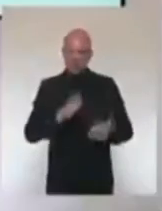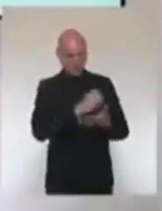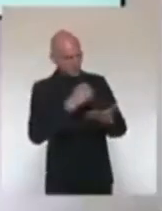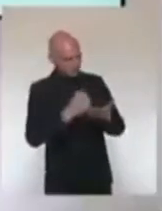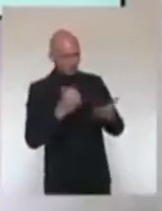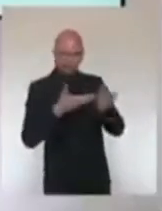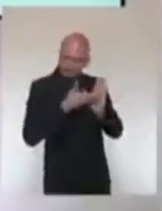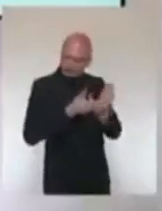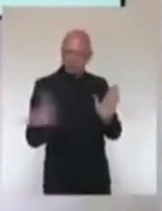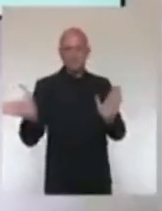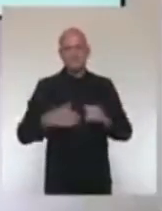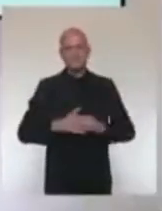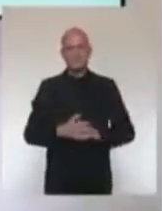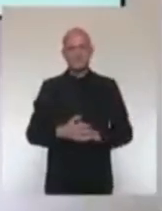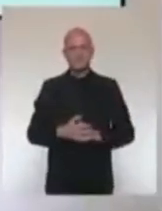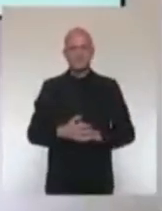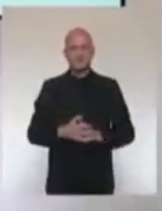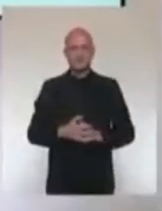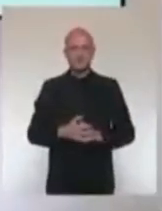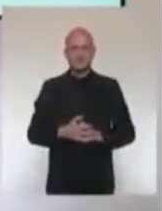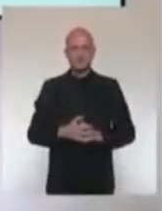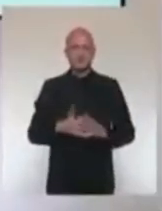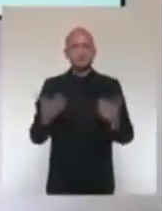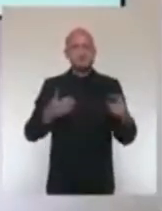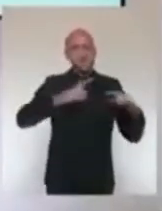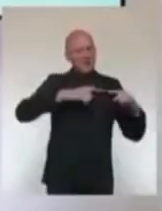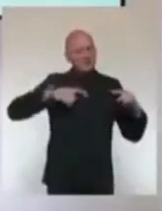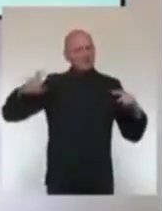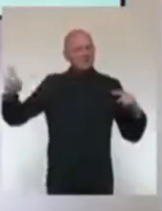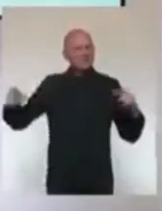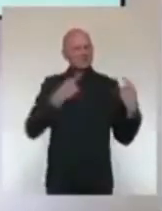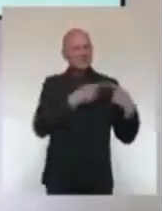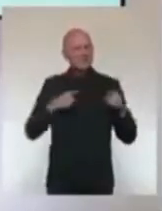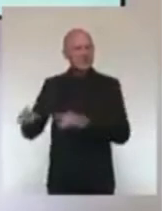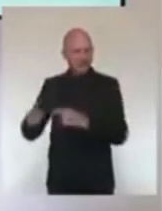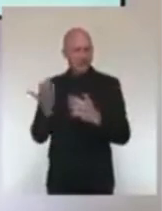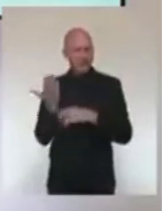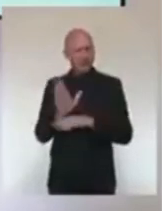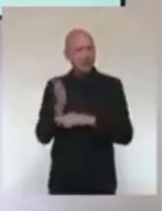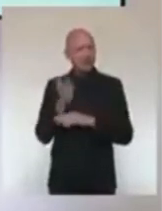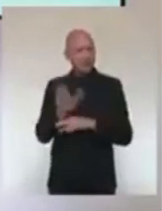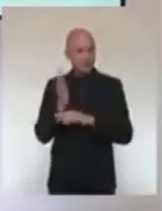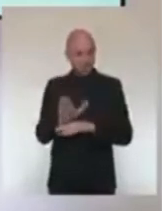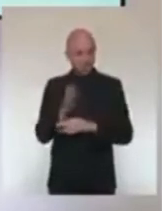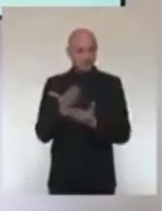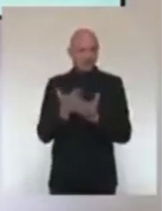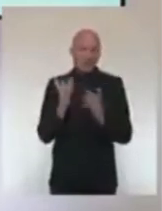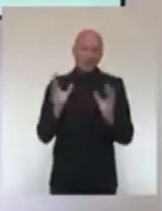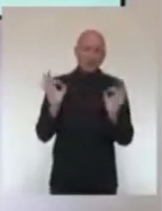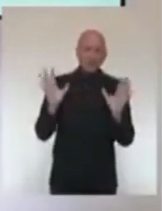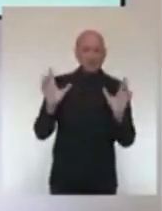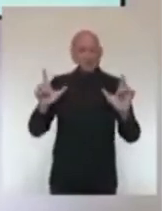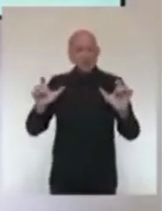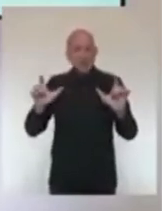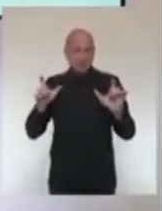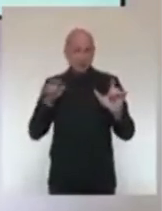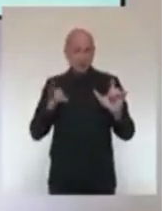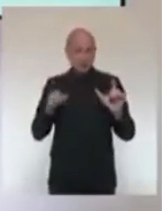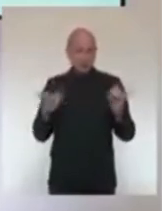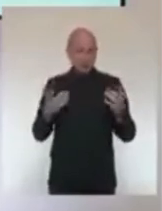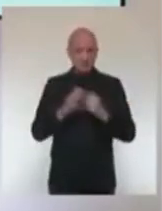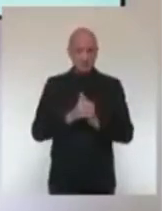des différents indicateurs et qui se présente comme une photographie, comme un panorama de la situation des territoires français à